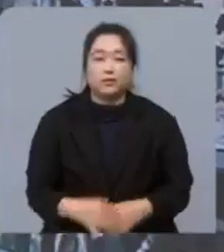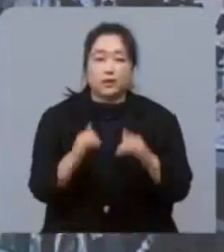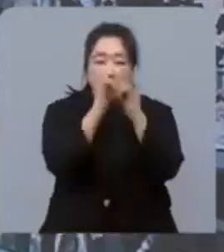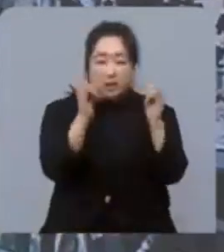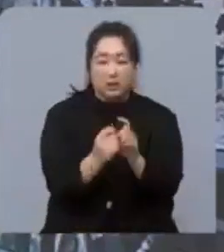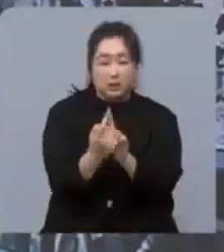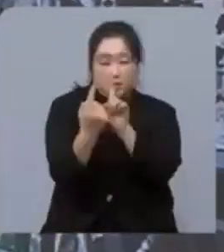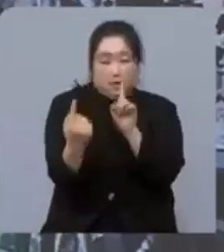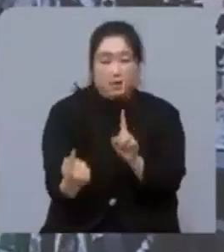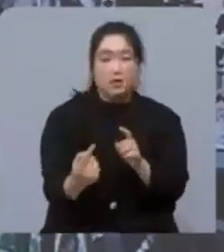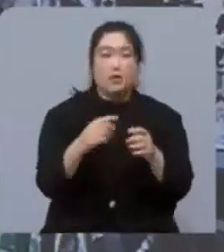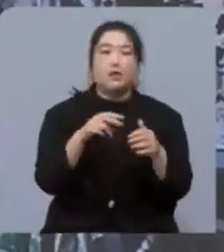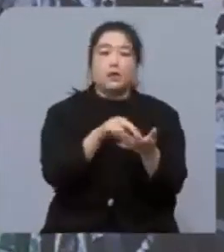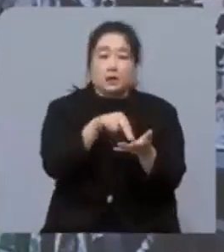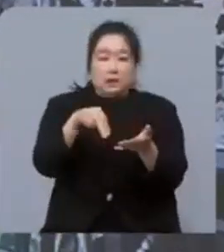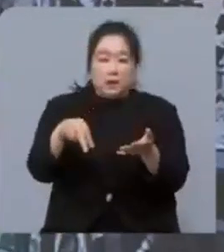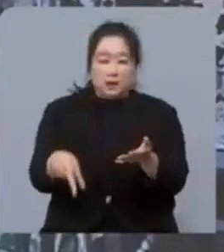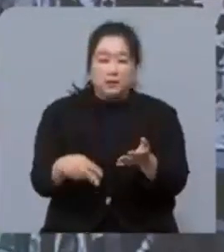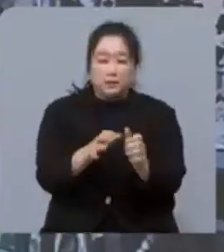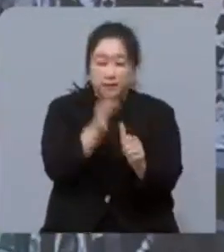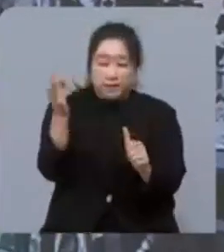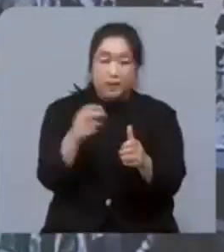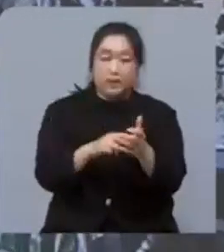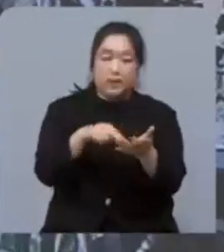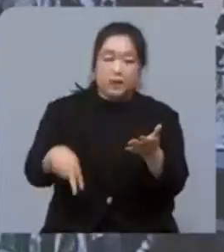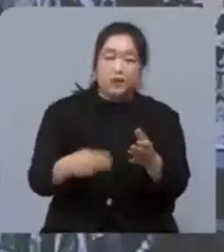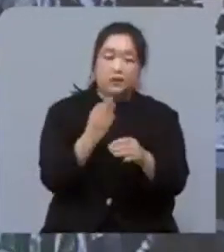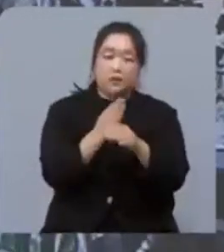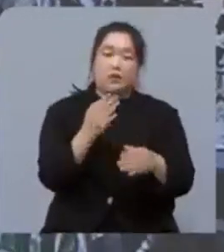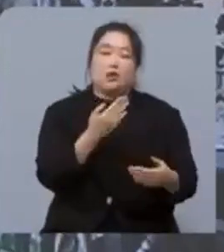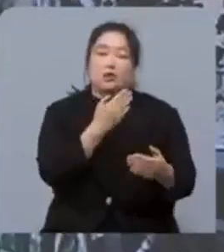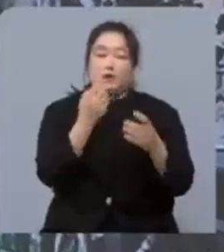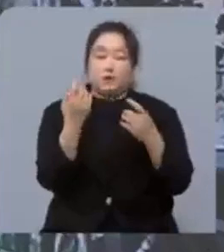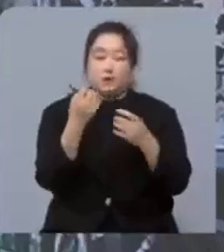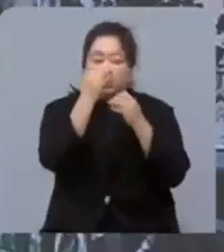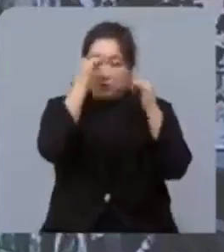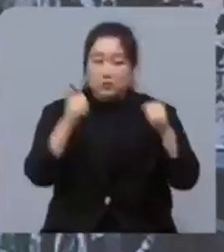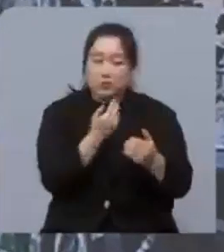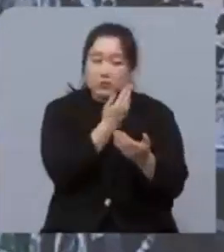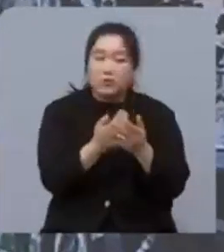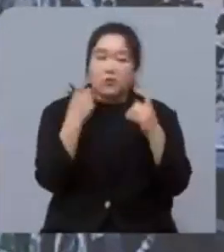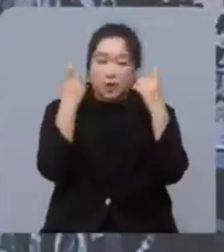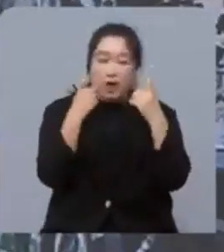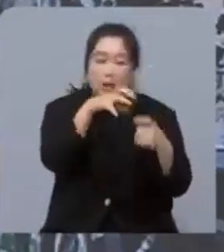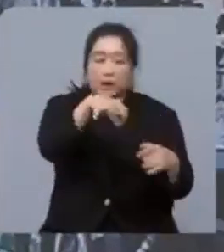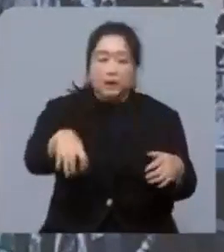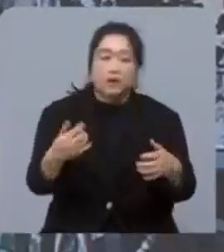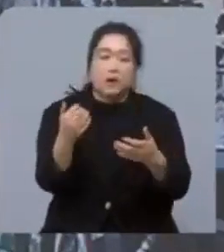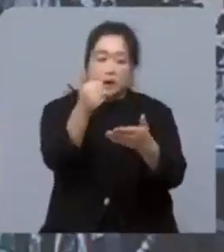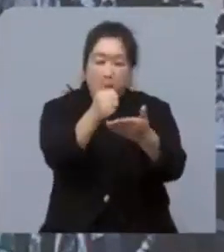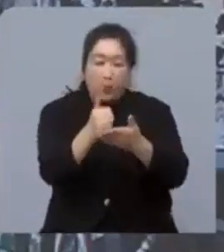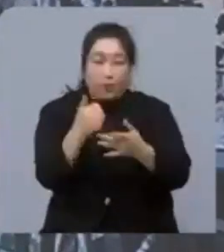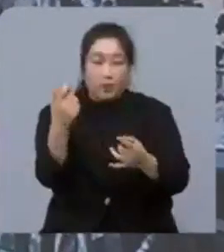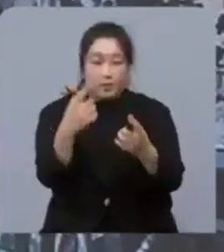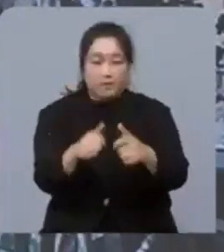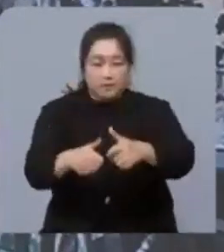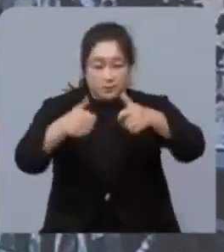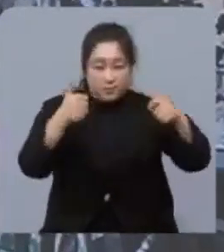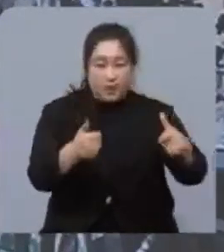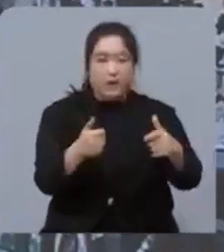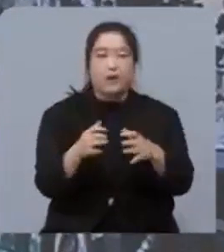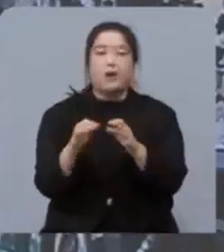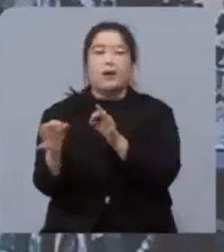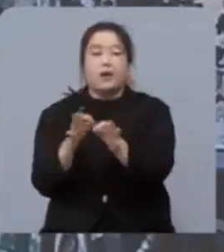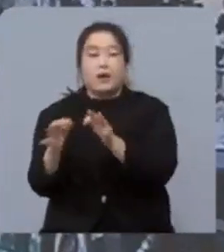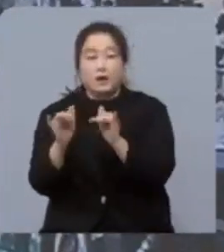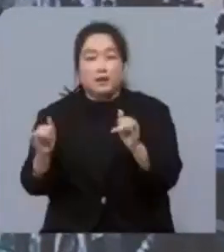사회적 거리두기가 해제되면서 단양을 중심으로 충북의 주요 관광지에도 관광객들 발길이 늘고 있습니다. 상인들도